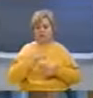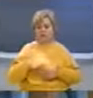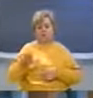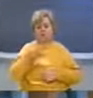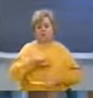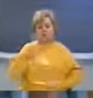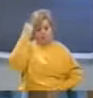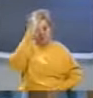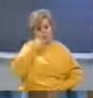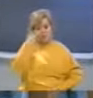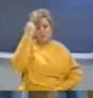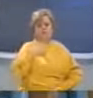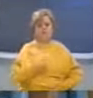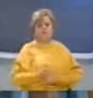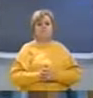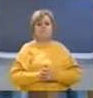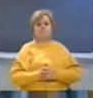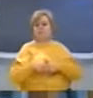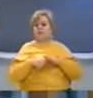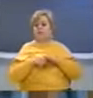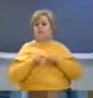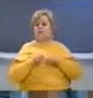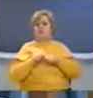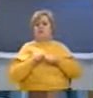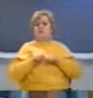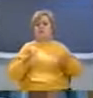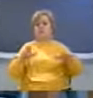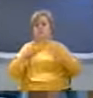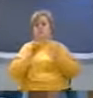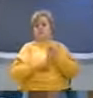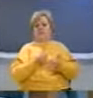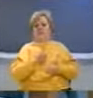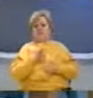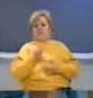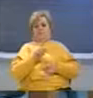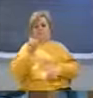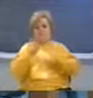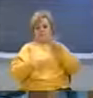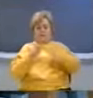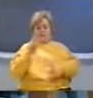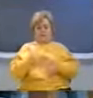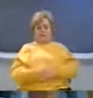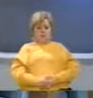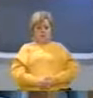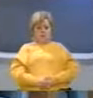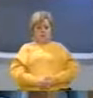do të ishte një shpërndarje e padrejtë që do t'i bëhet qytetarëve të vendit.